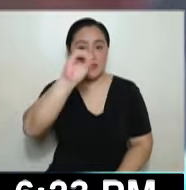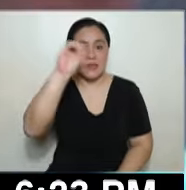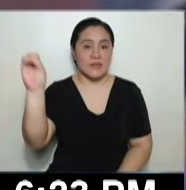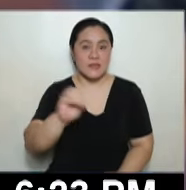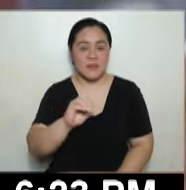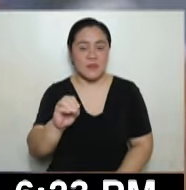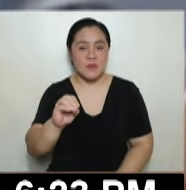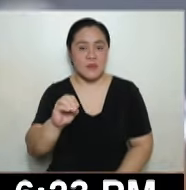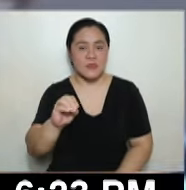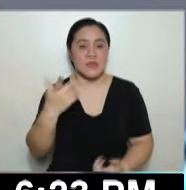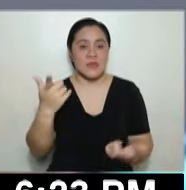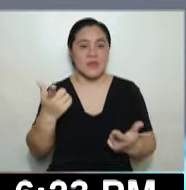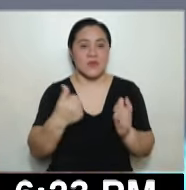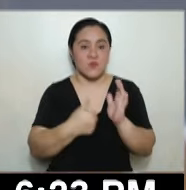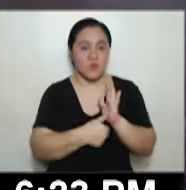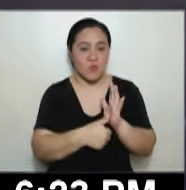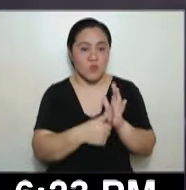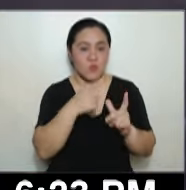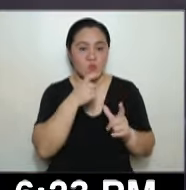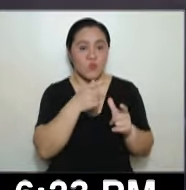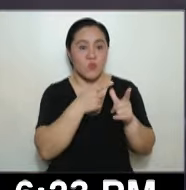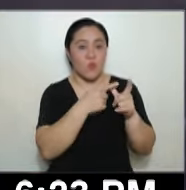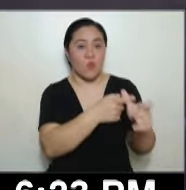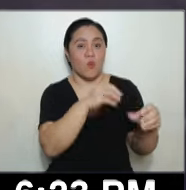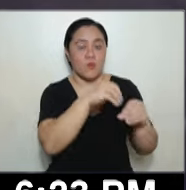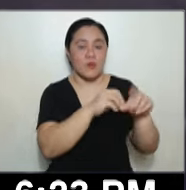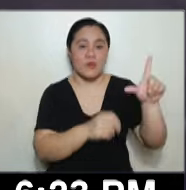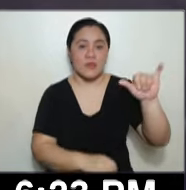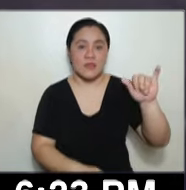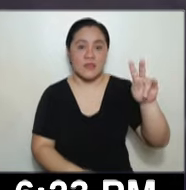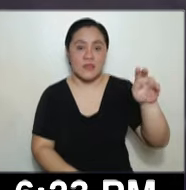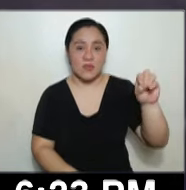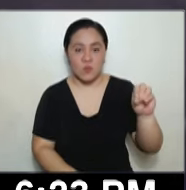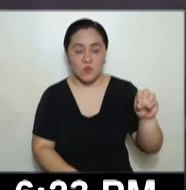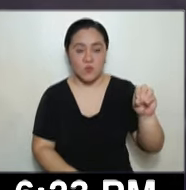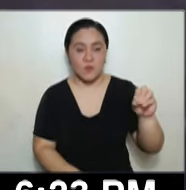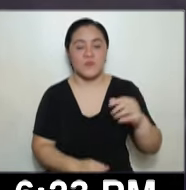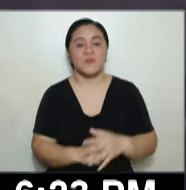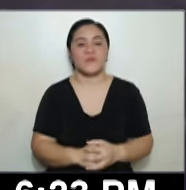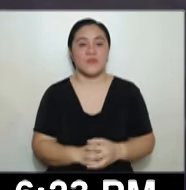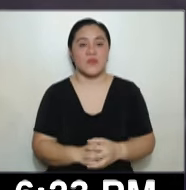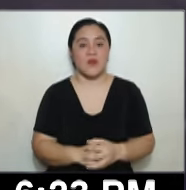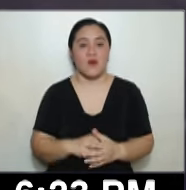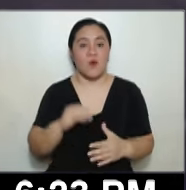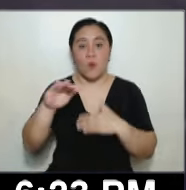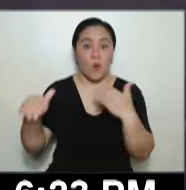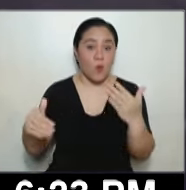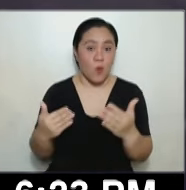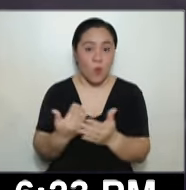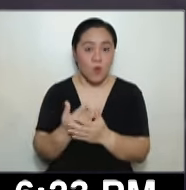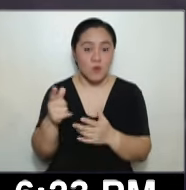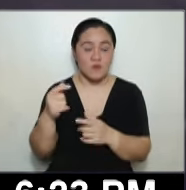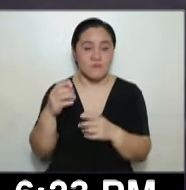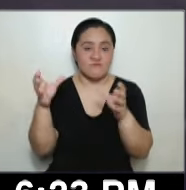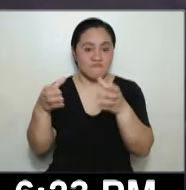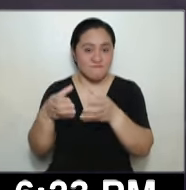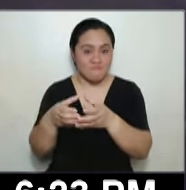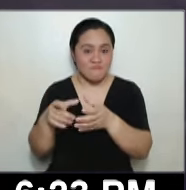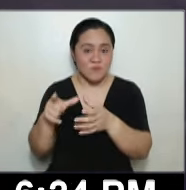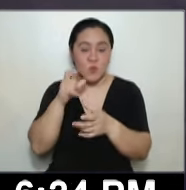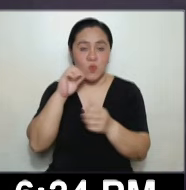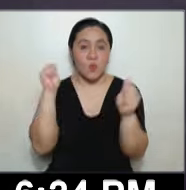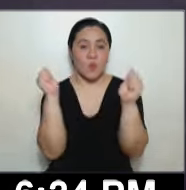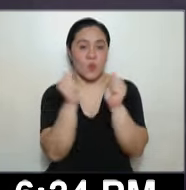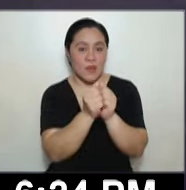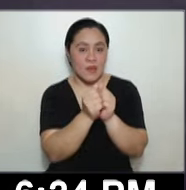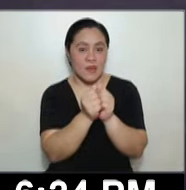na yan, ay susuportahan si Lino Cayetano. At yung mga dating tinga ay mukhang kasama rin ni